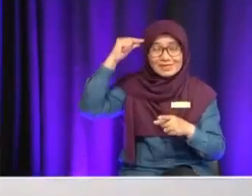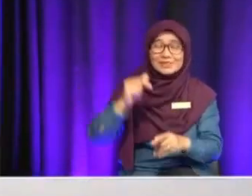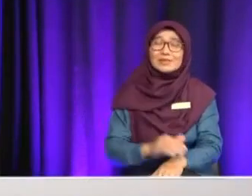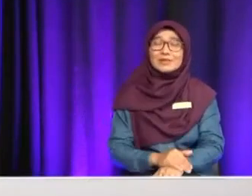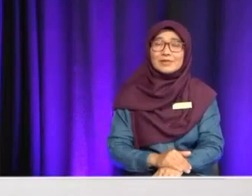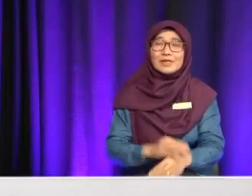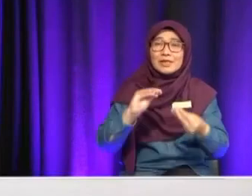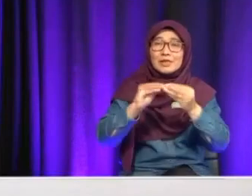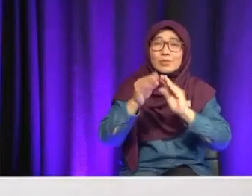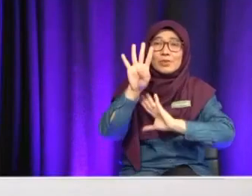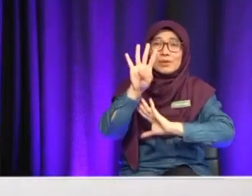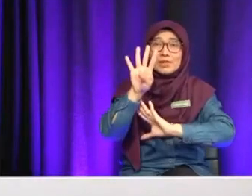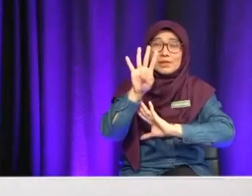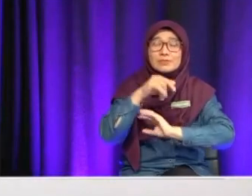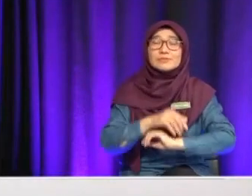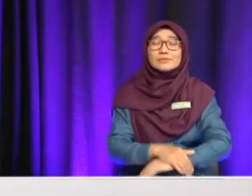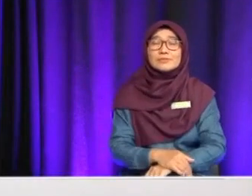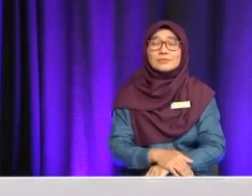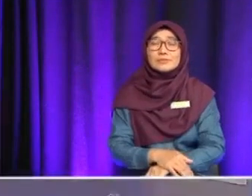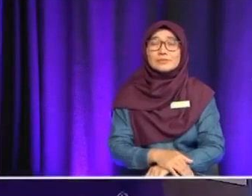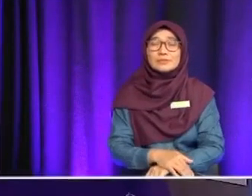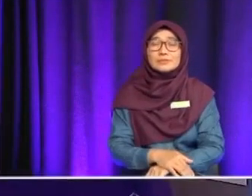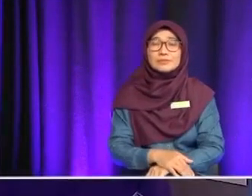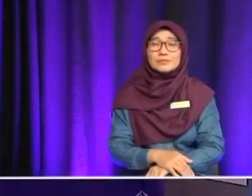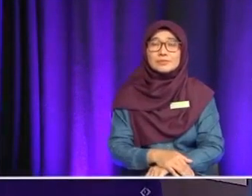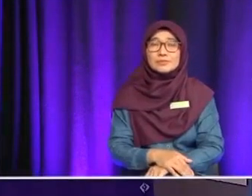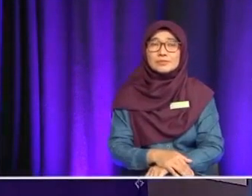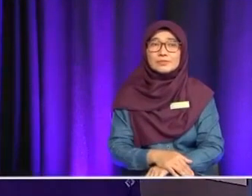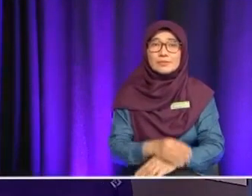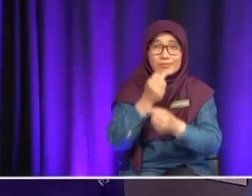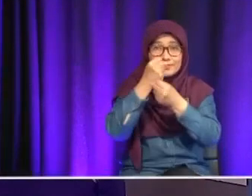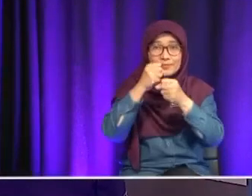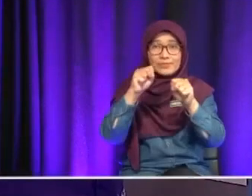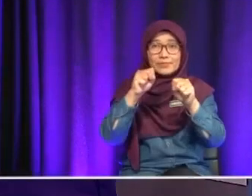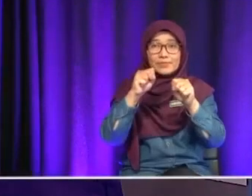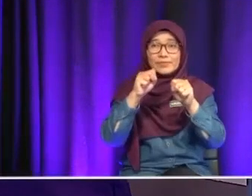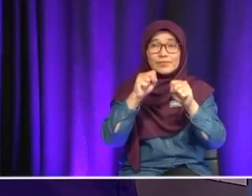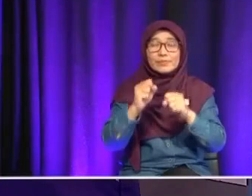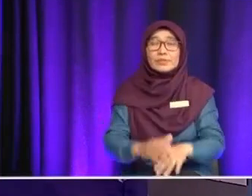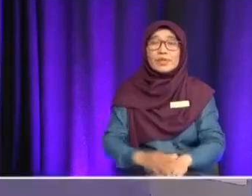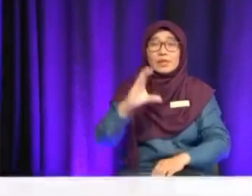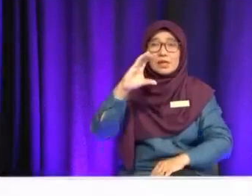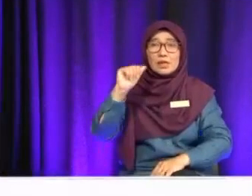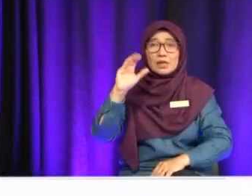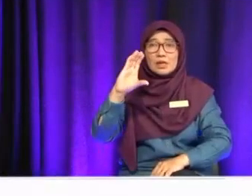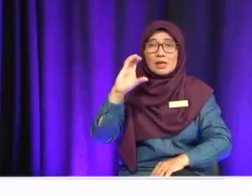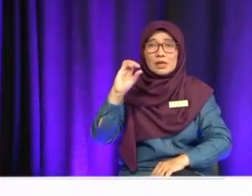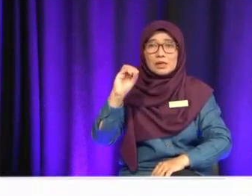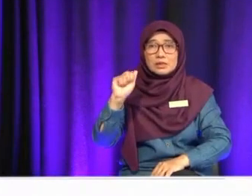Nombor 4. Okey, soalan yang ke-4. Okey, bersedia, Akil. Caca meminta